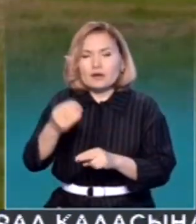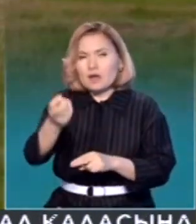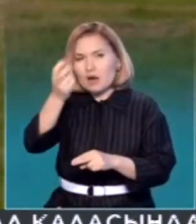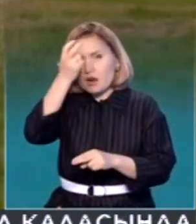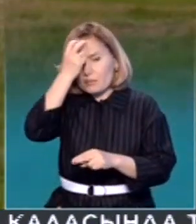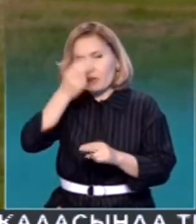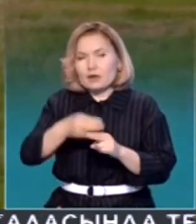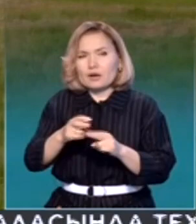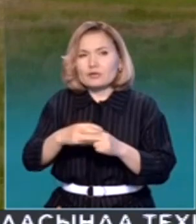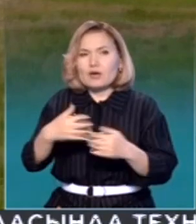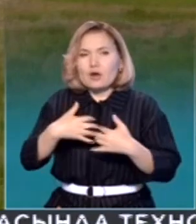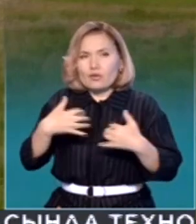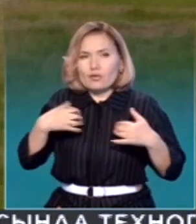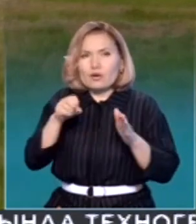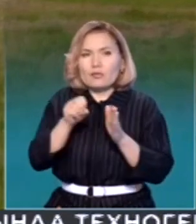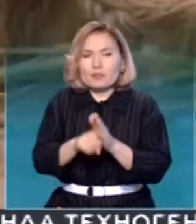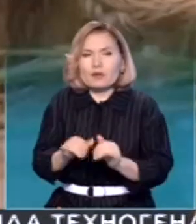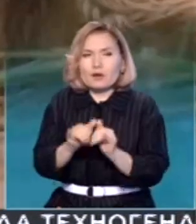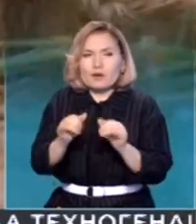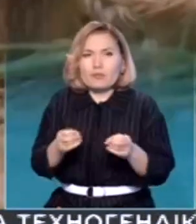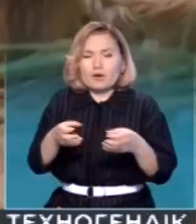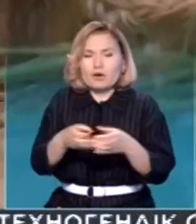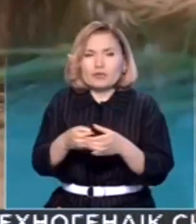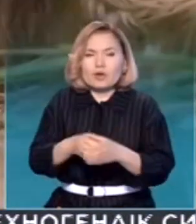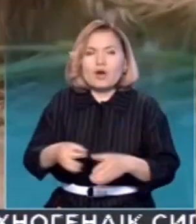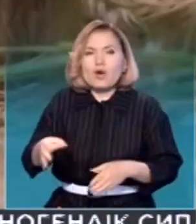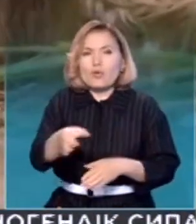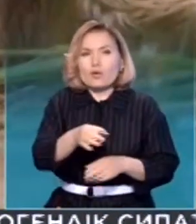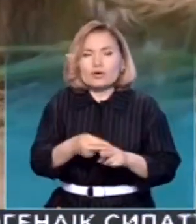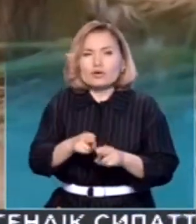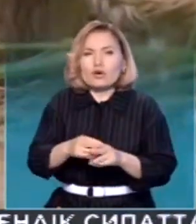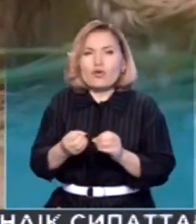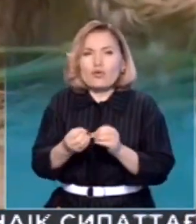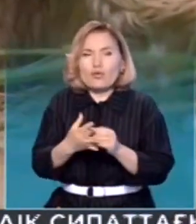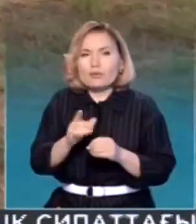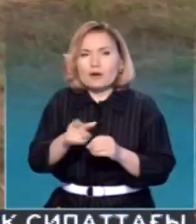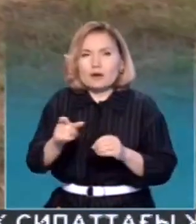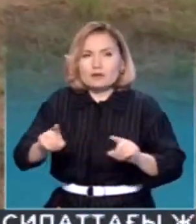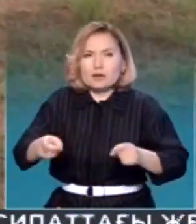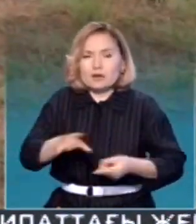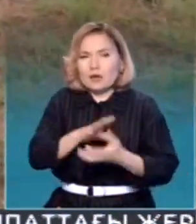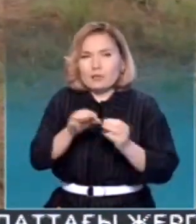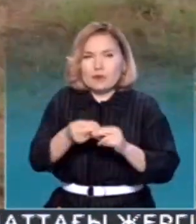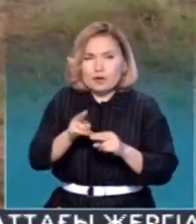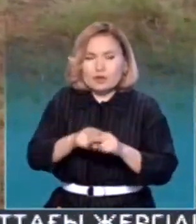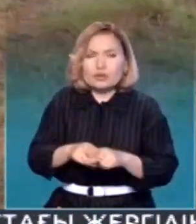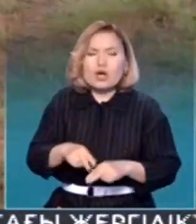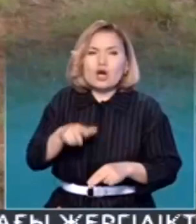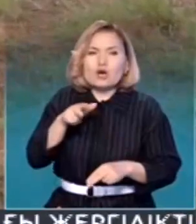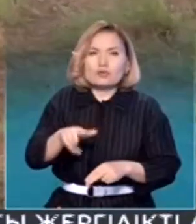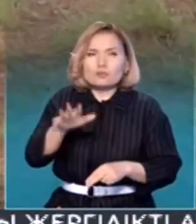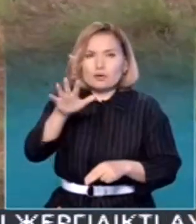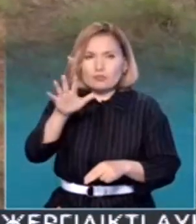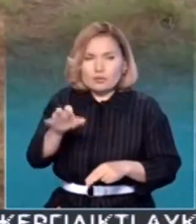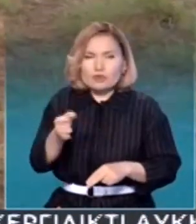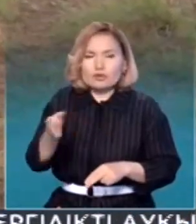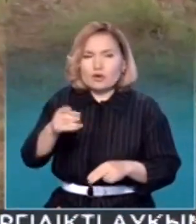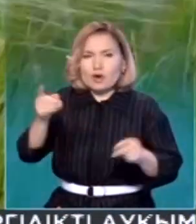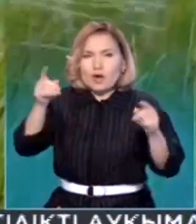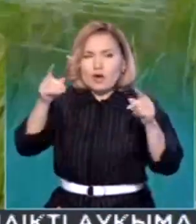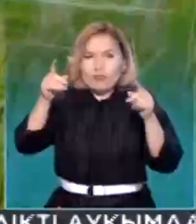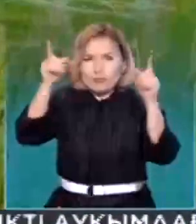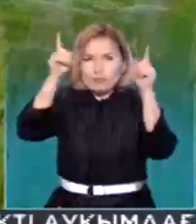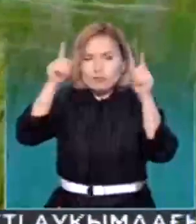атып мүйізін сату тыйылмай тұр. Жыл басынан бері облыста 15 қылмыстық іс тіркеліп, 3500-ден астам мүйіз тәркіленген. Ақбөкенді